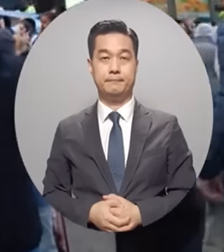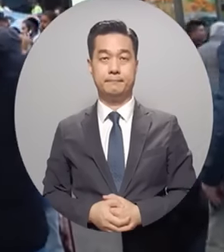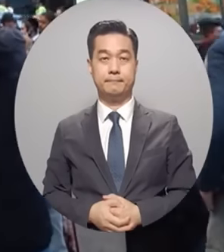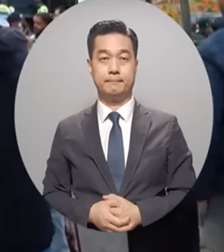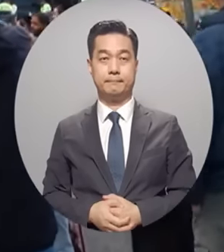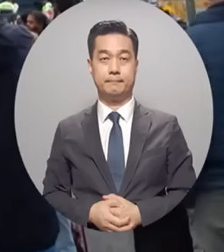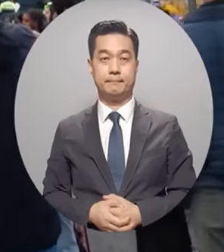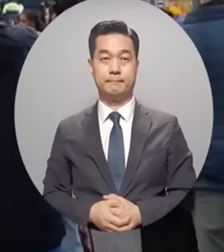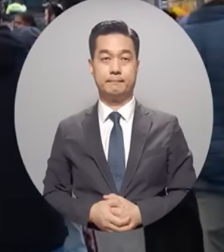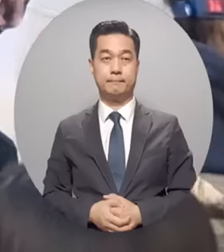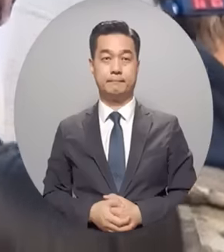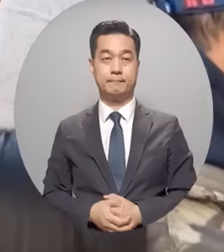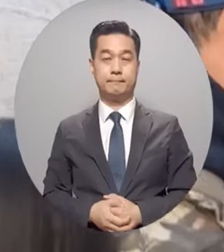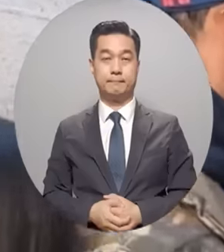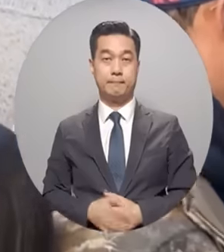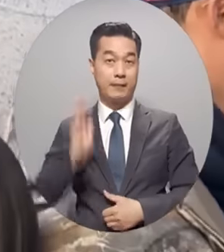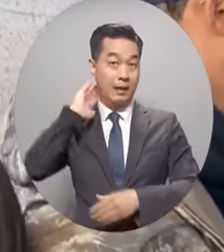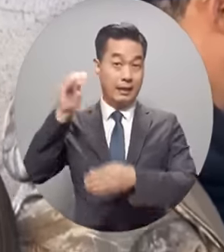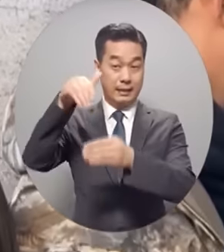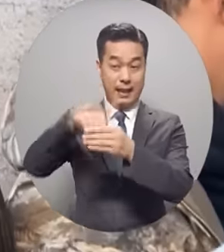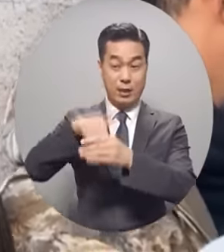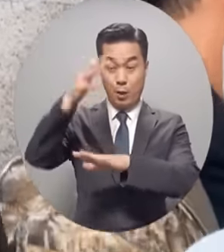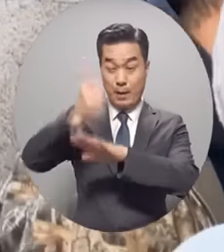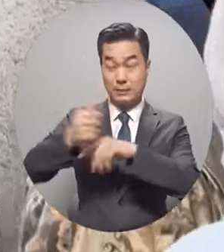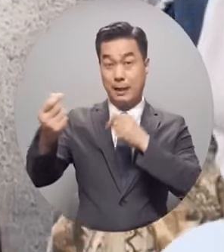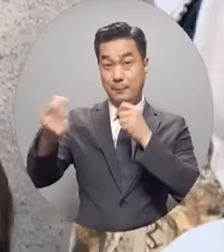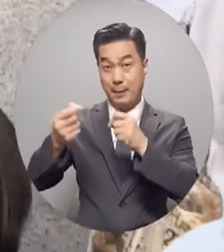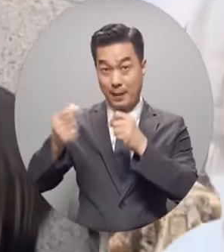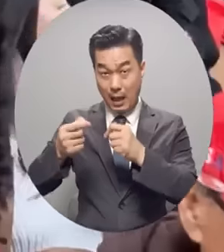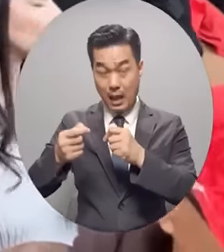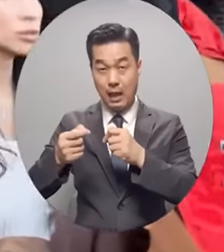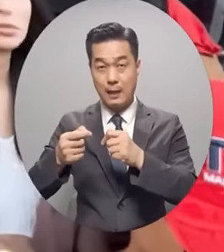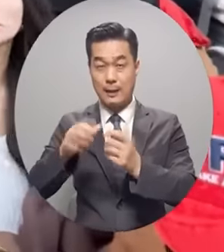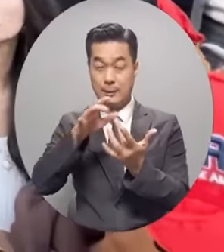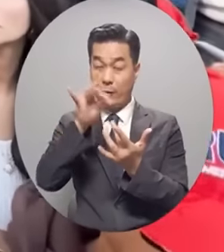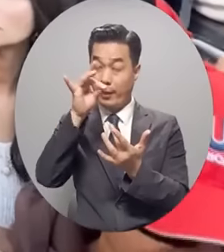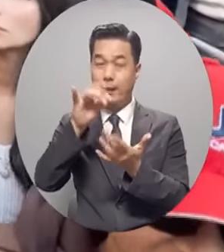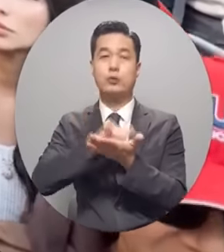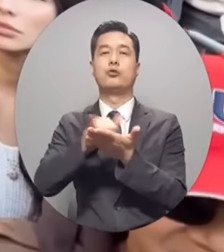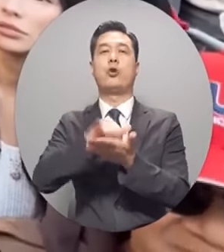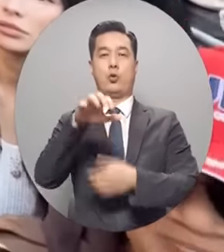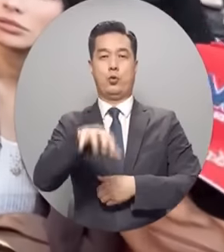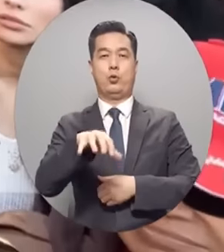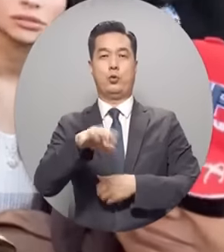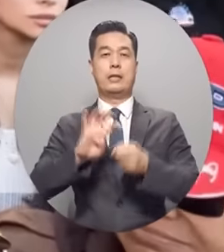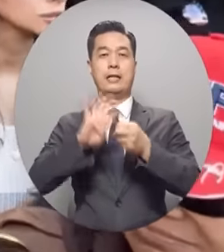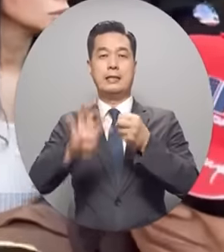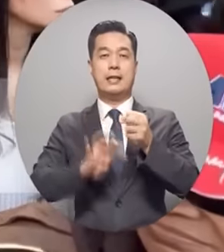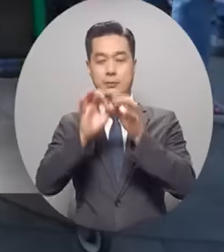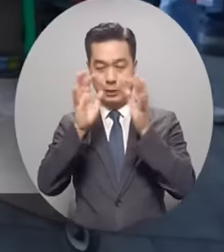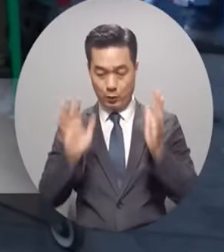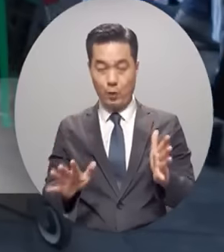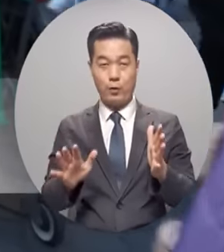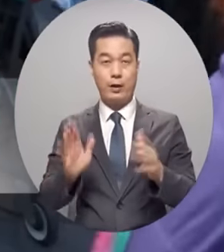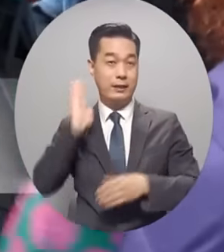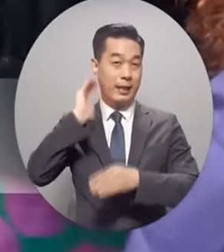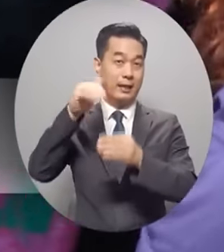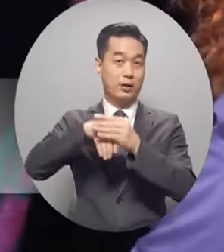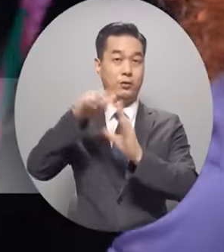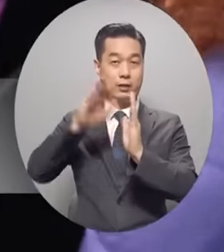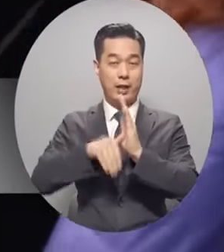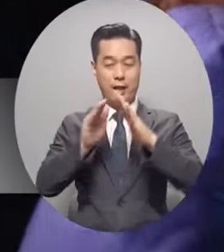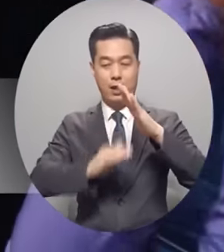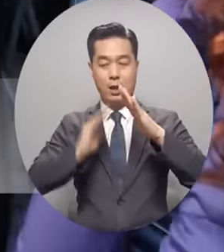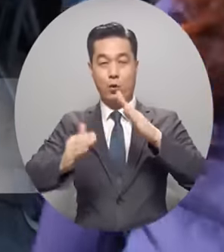대선 막바지, 트럼프 전 대통령 선택은 뉴욕이었습니다. 지난 40년 동안 대선에서 공화당 후보가 뽑힌